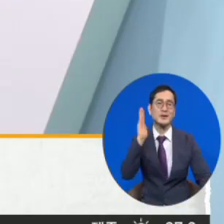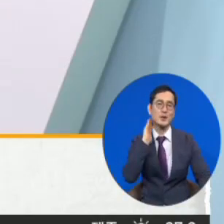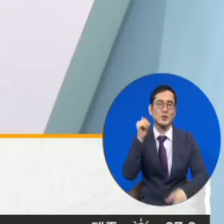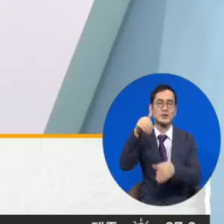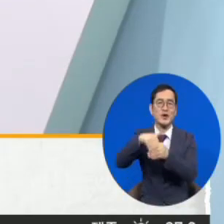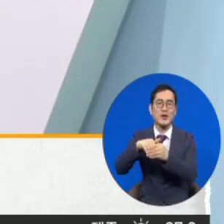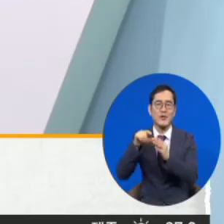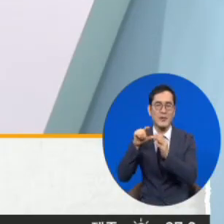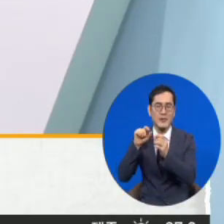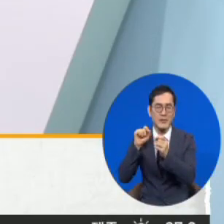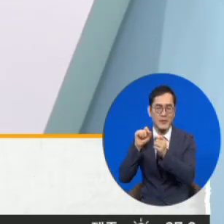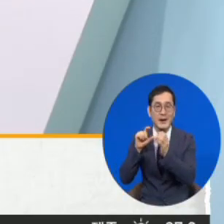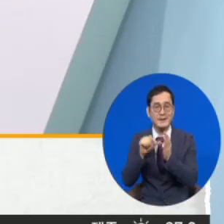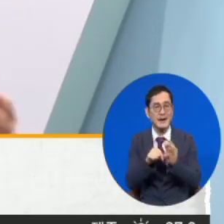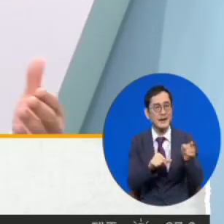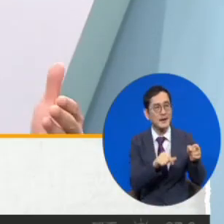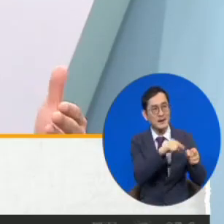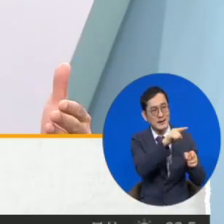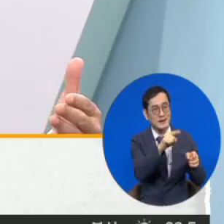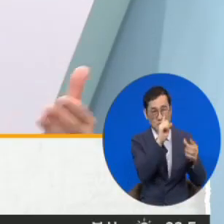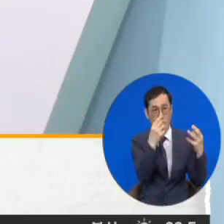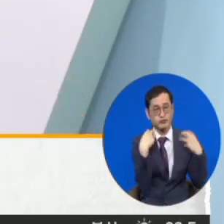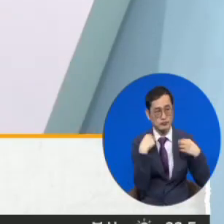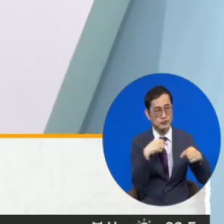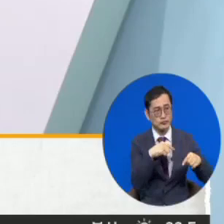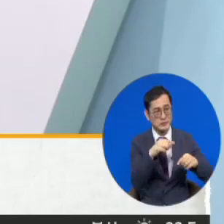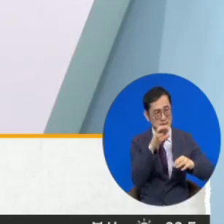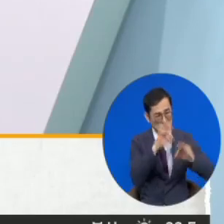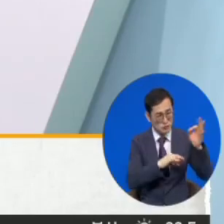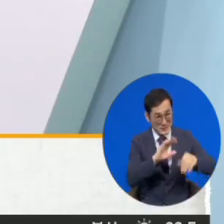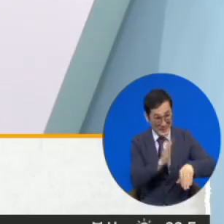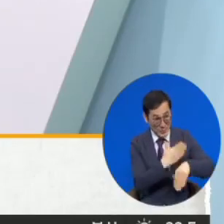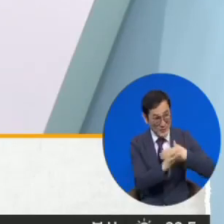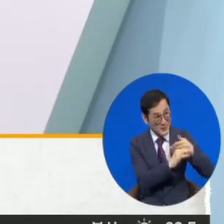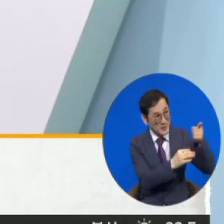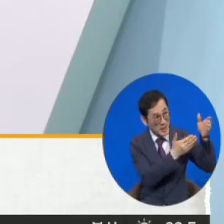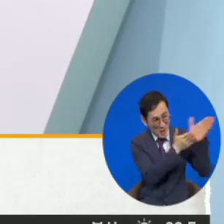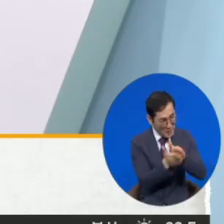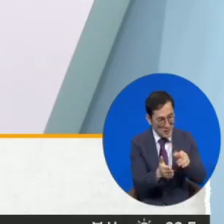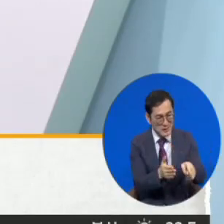정부에 어떤 일들이 생기느냐에 따라서 이낙연 후보는 그대로 연결될 수 밖에 없기